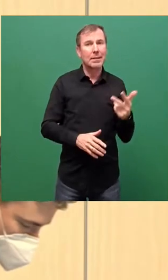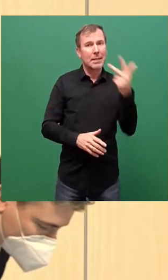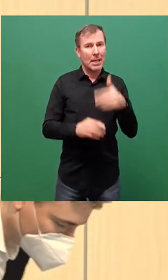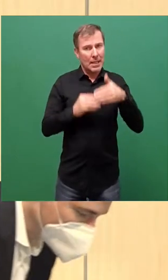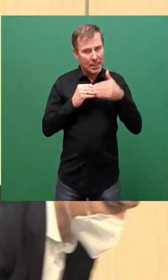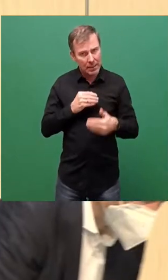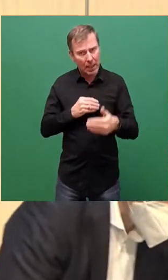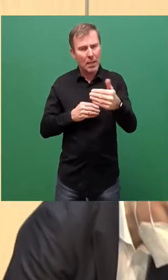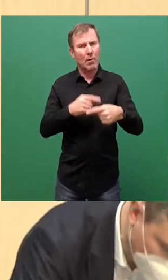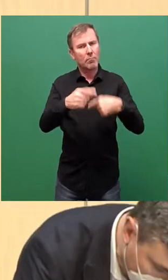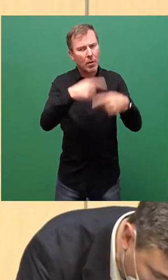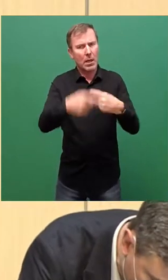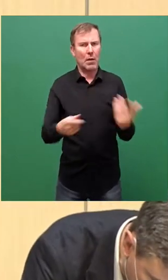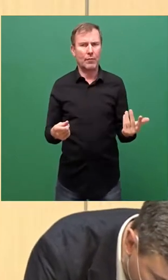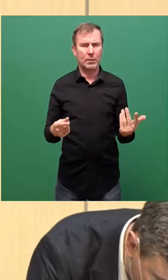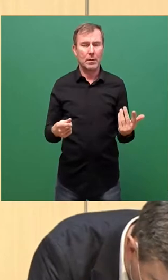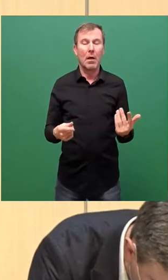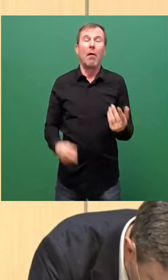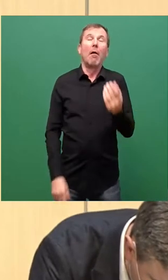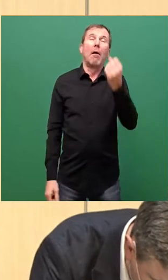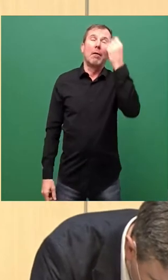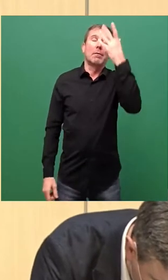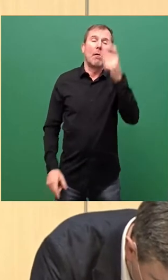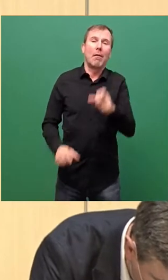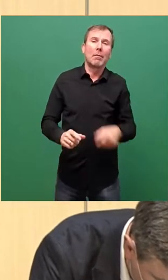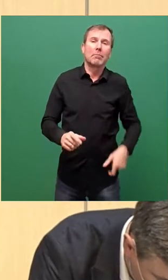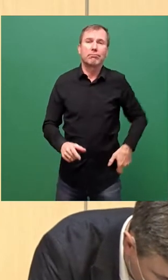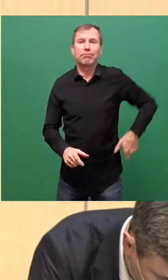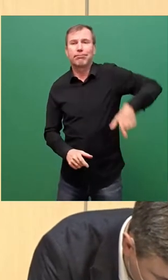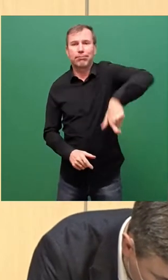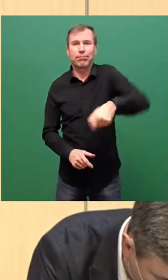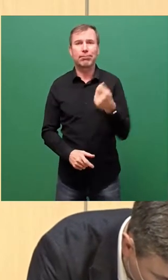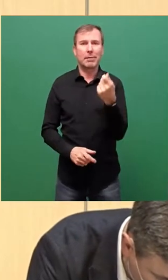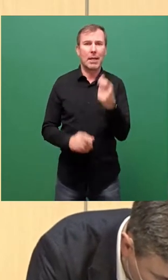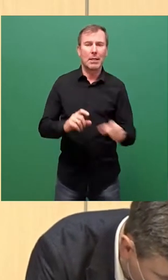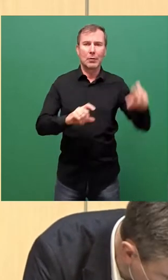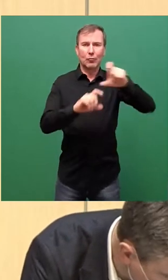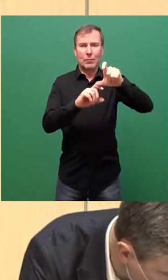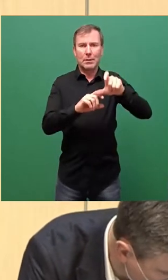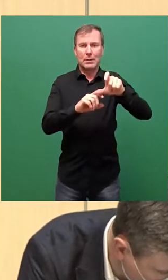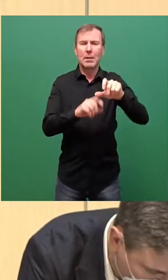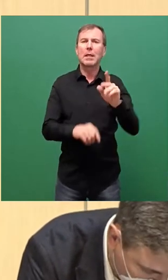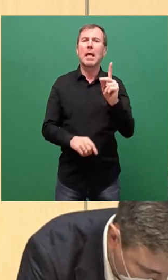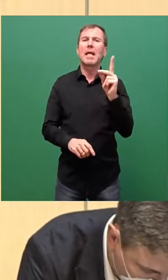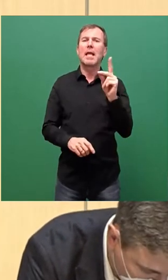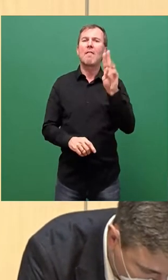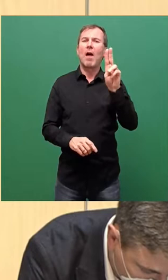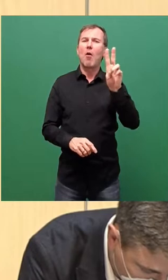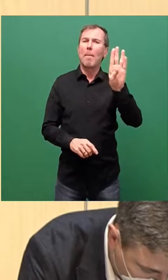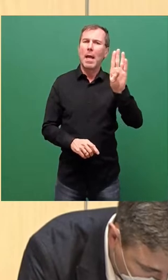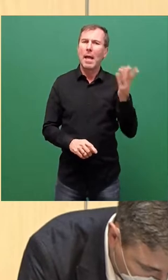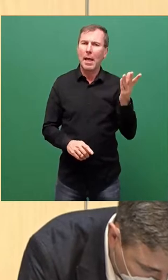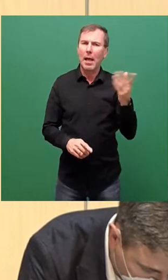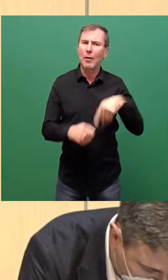lassen. Natürlich kostet das zusätzliches Geld. Und weil die DVB ja bekanntlich durch die